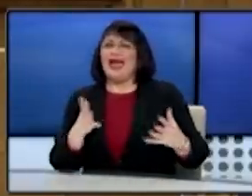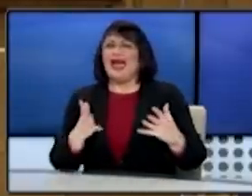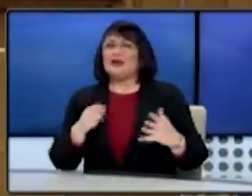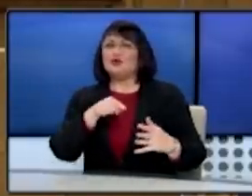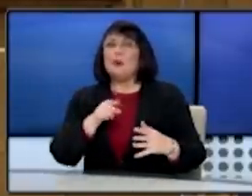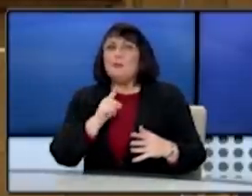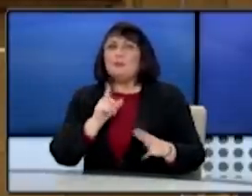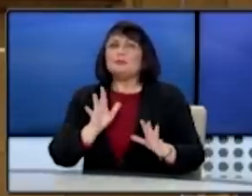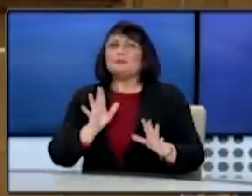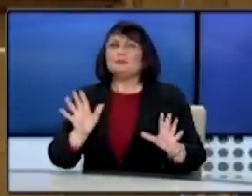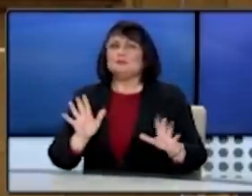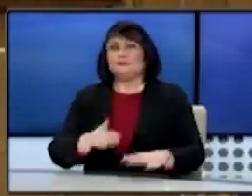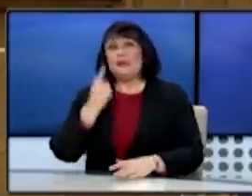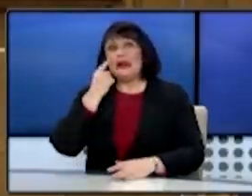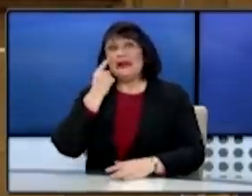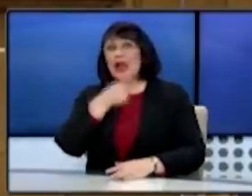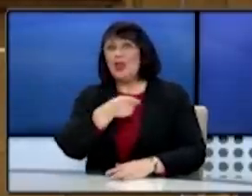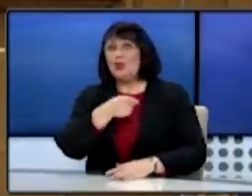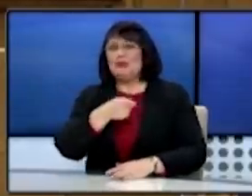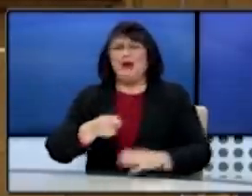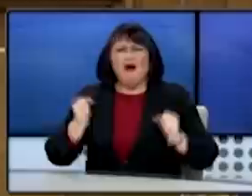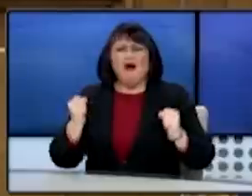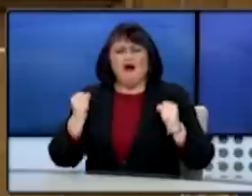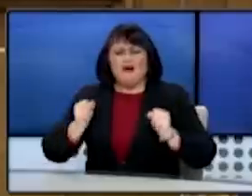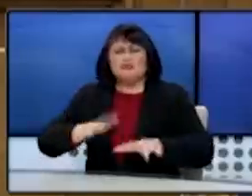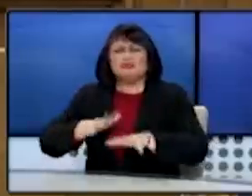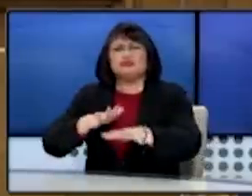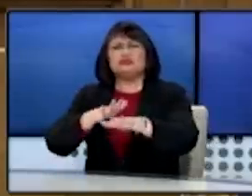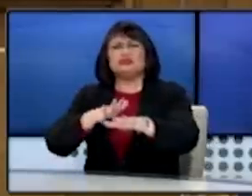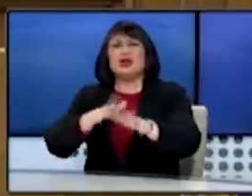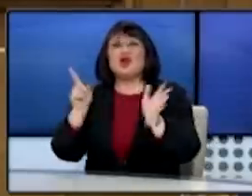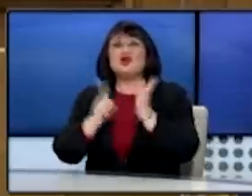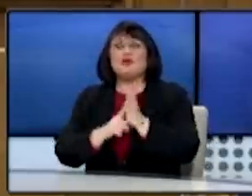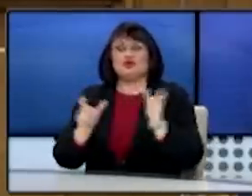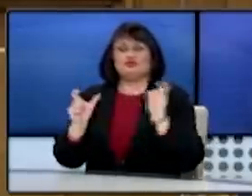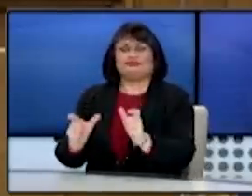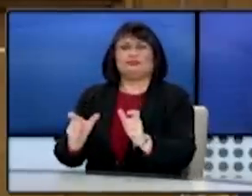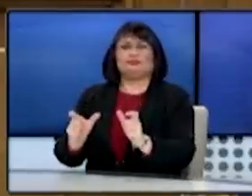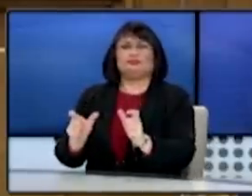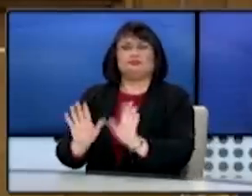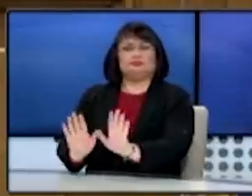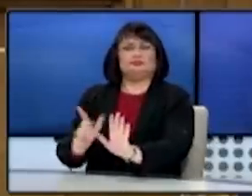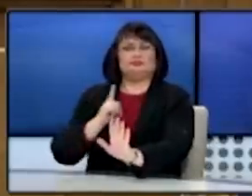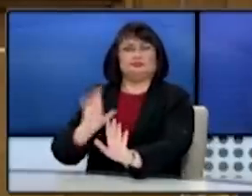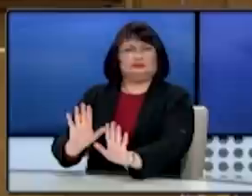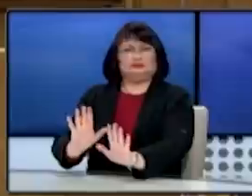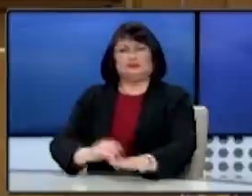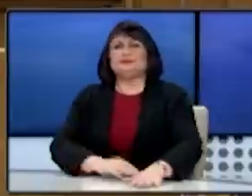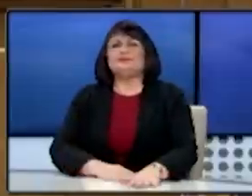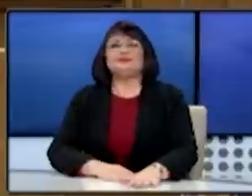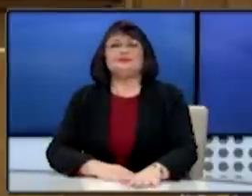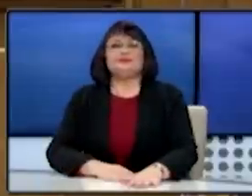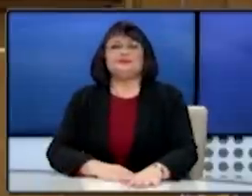με τον αγώνα τους αδρανοποίησαν αυτόν τον κατάπτυστο νόμο. Η